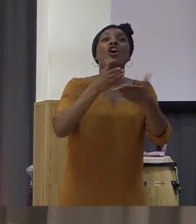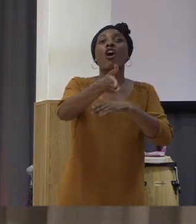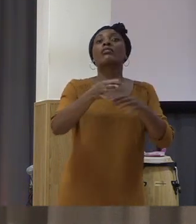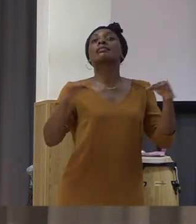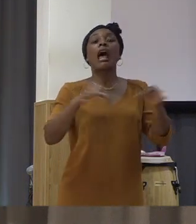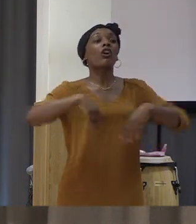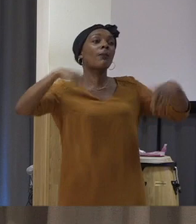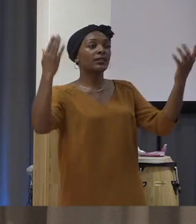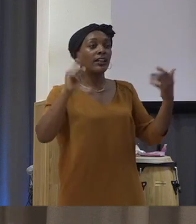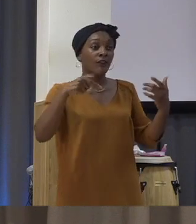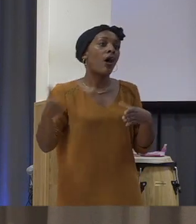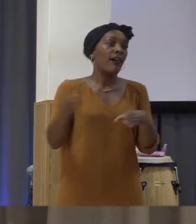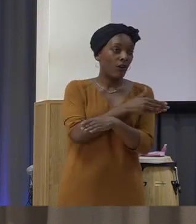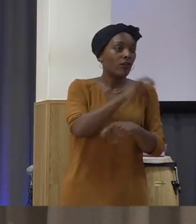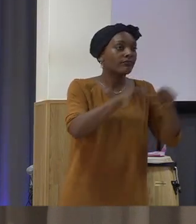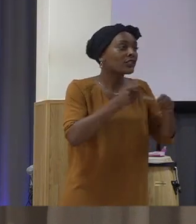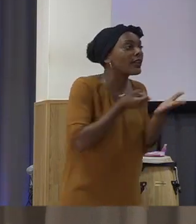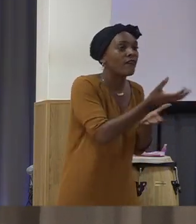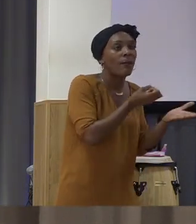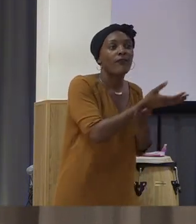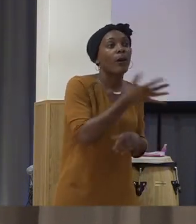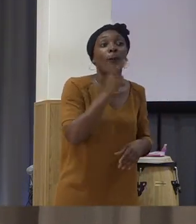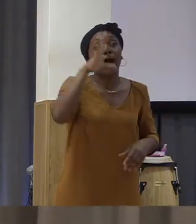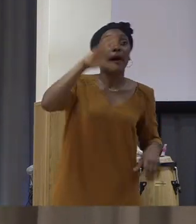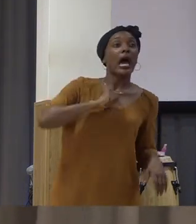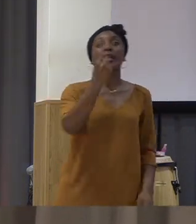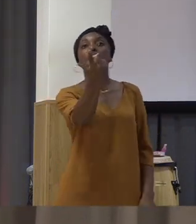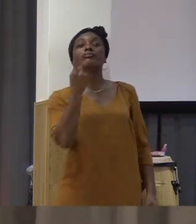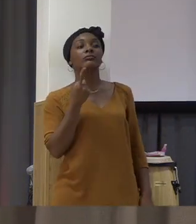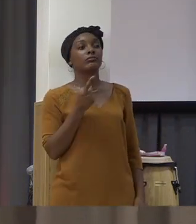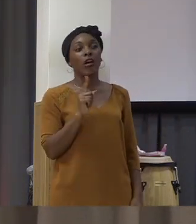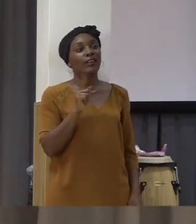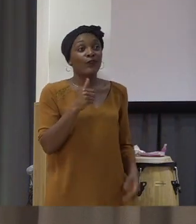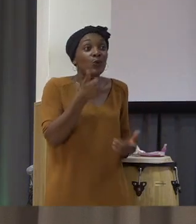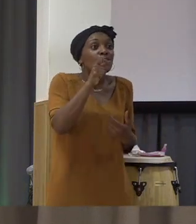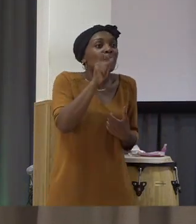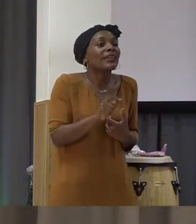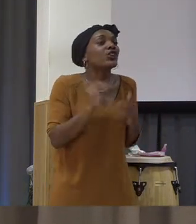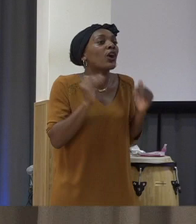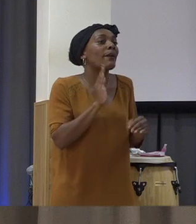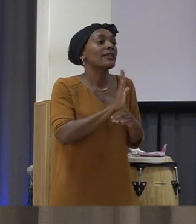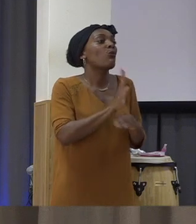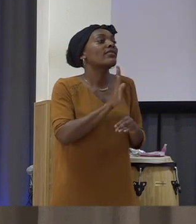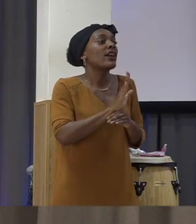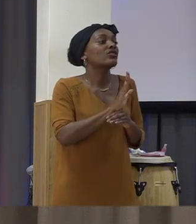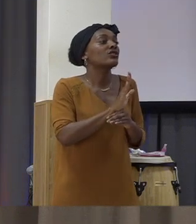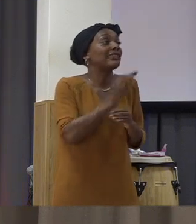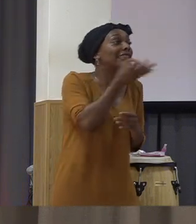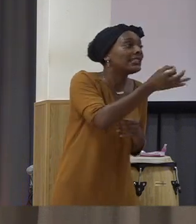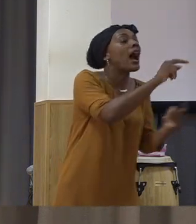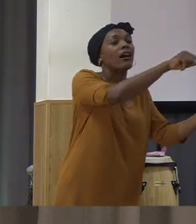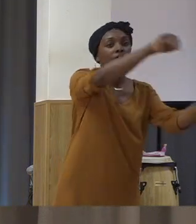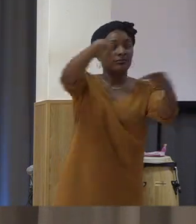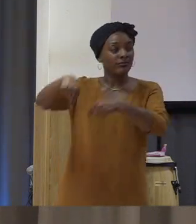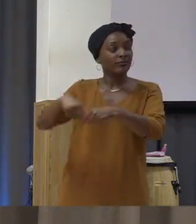ne lui parle pas de Dieu. Il ne va pas arriver comme ça par hasard. Hein. Il faut forcément que l'on témoigne de quelque chose. Il y a donc une collègue